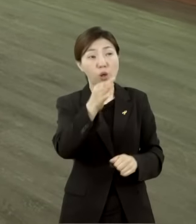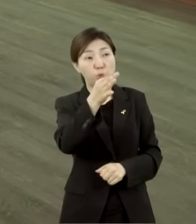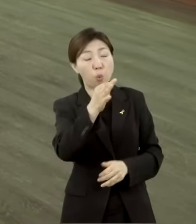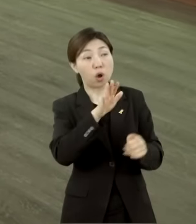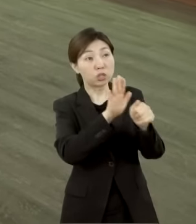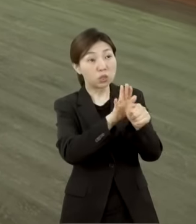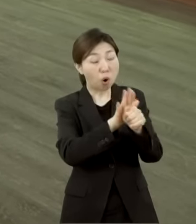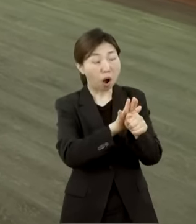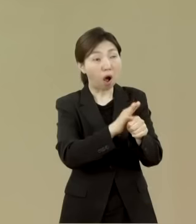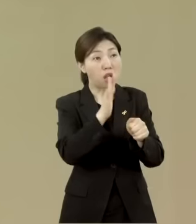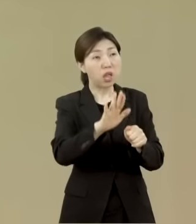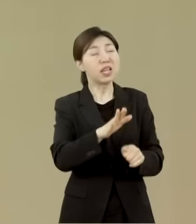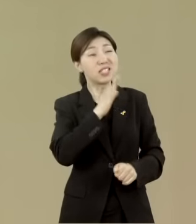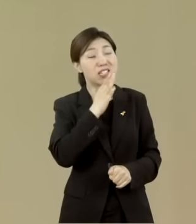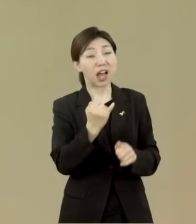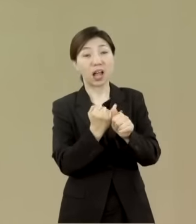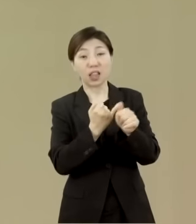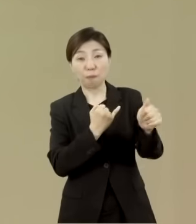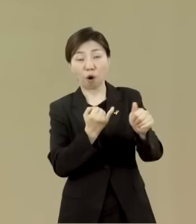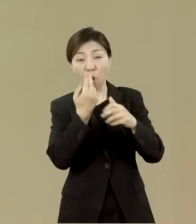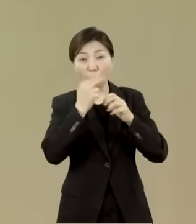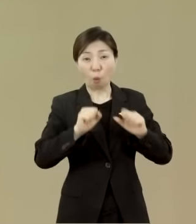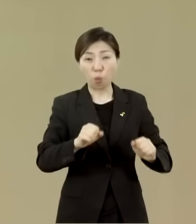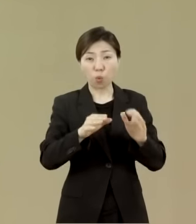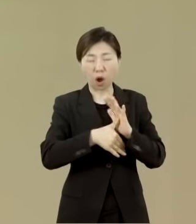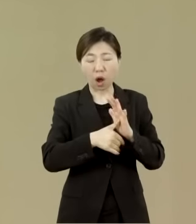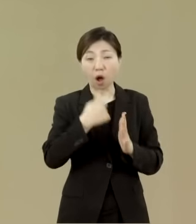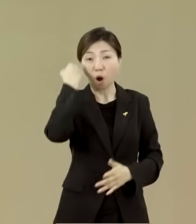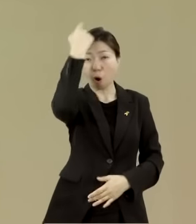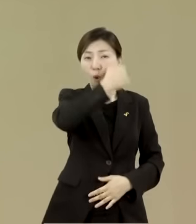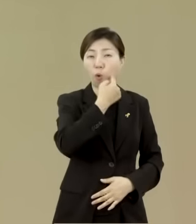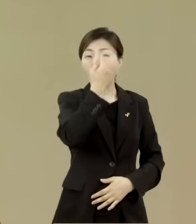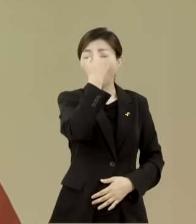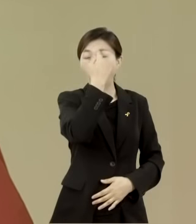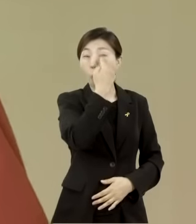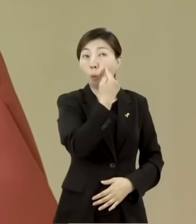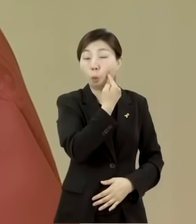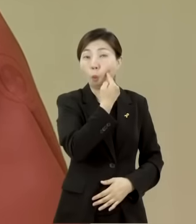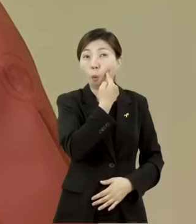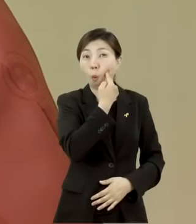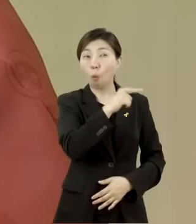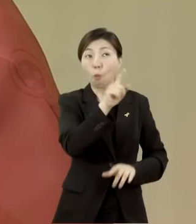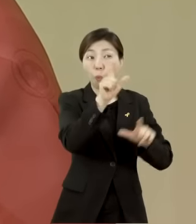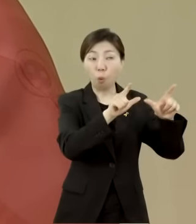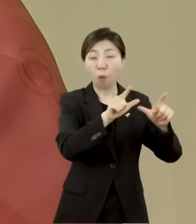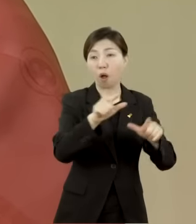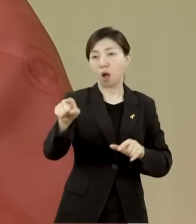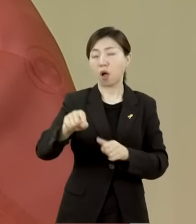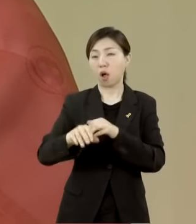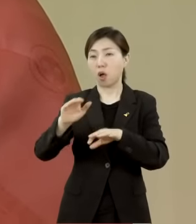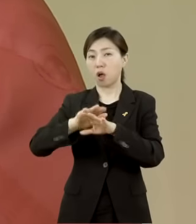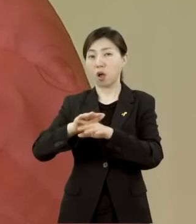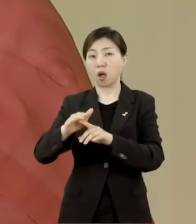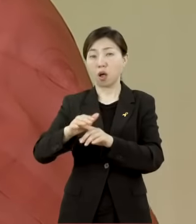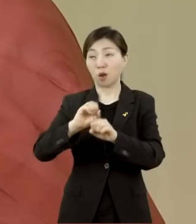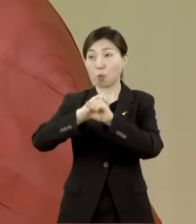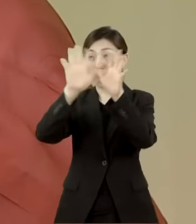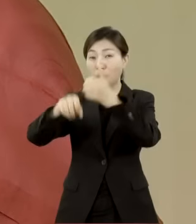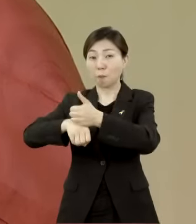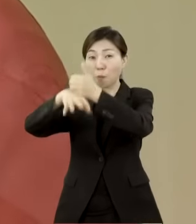똑같은 그런 비슷한 위치에 비슷한 자국이 있다고 보살님이 깜짝 놀라시더라